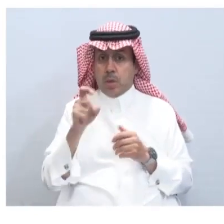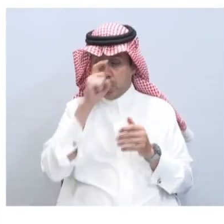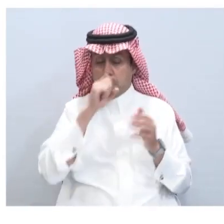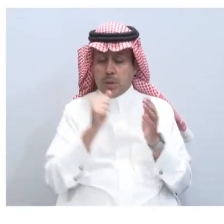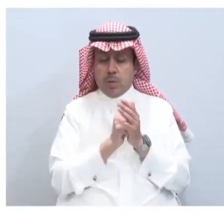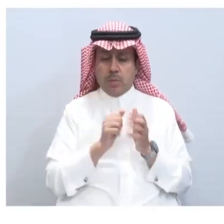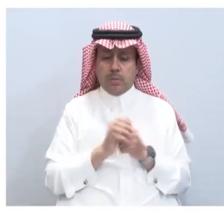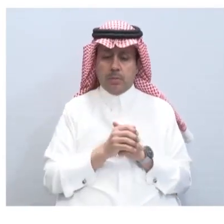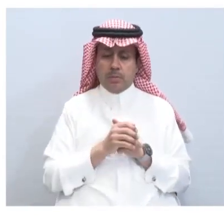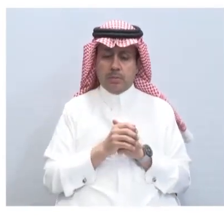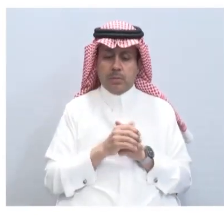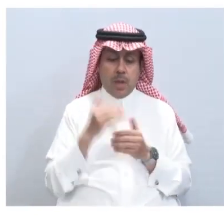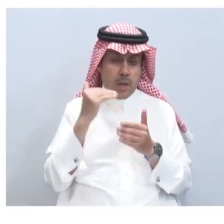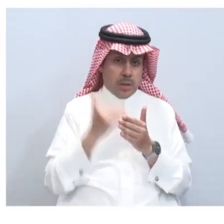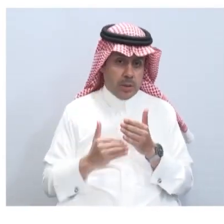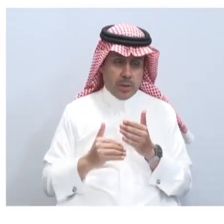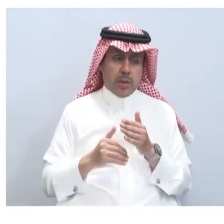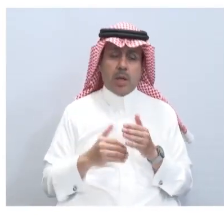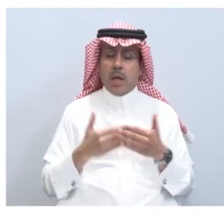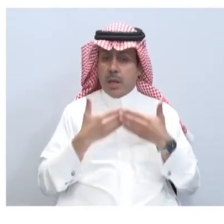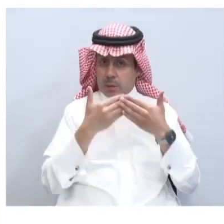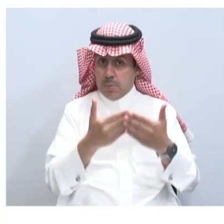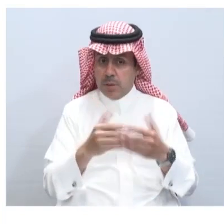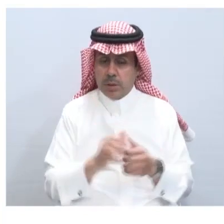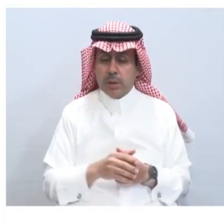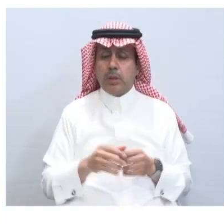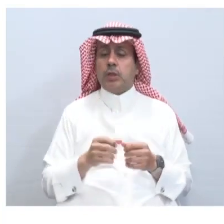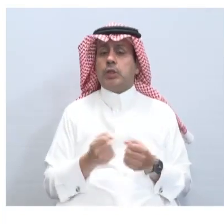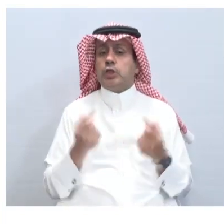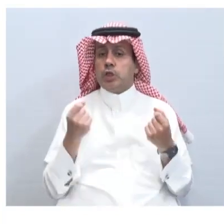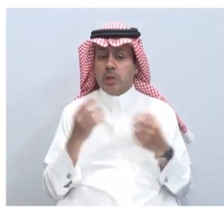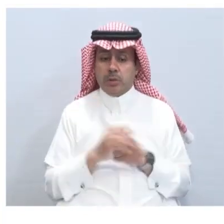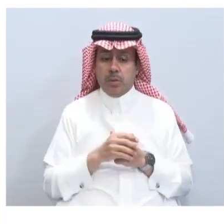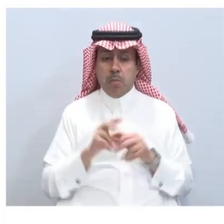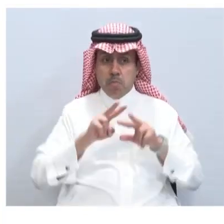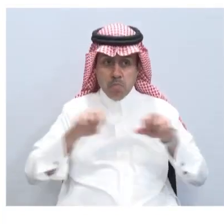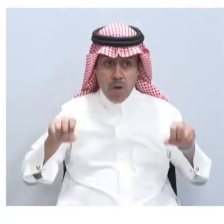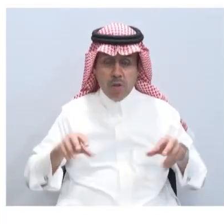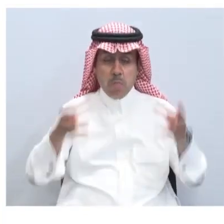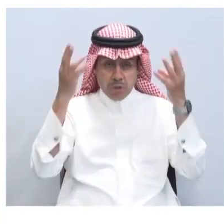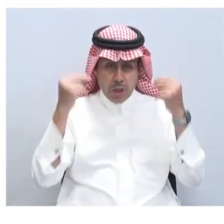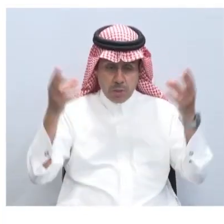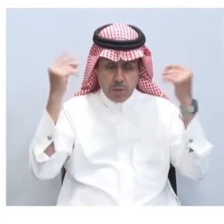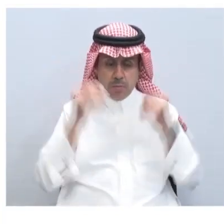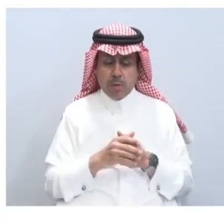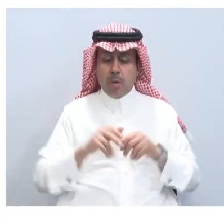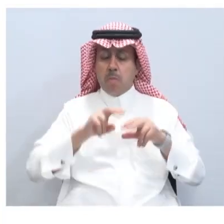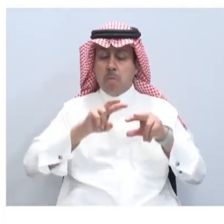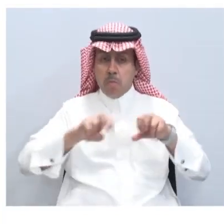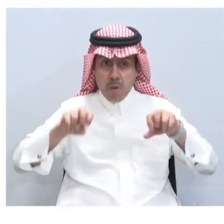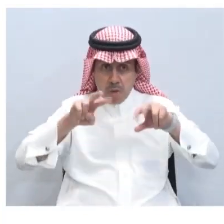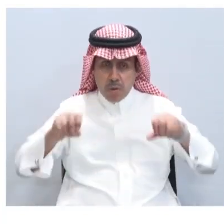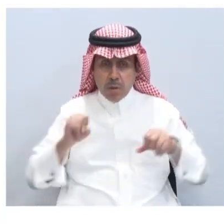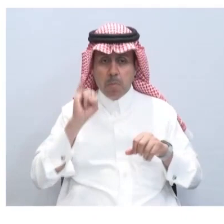ناتي لبعض الاسئله عدد خدمات الانترنت معلوماتي ذكرنا من ضمنها البحث في مصادر المعلومات والبحث الانتقال المعلومات